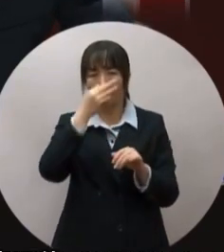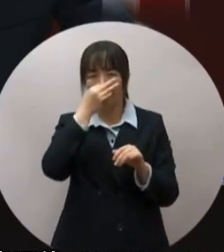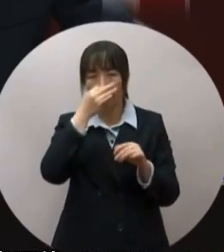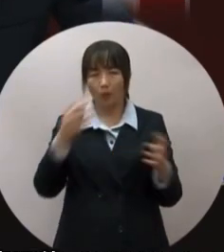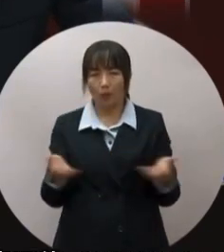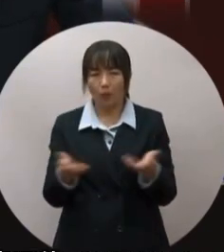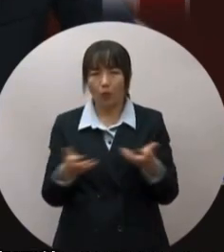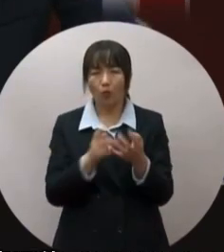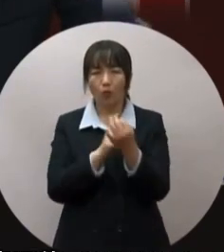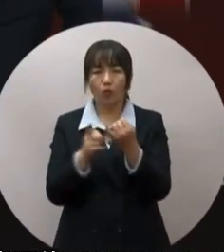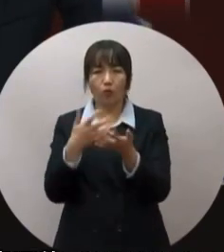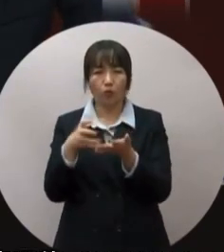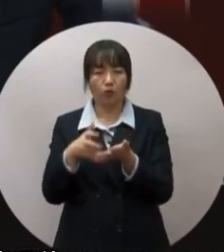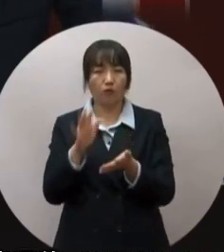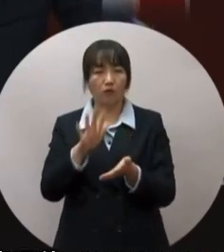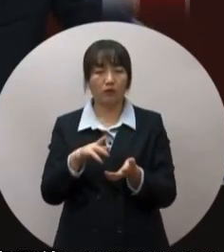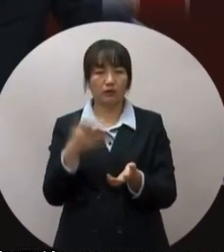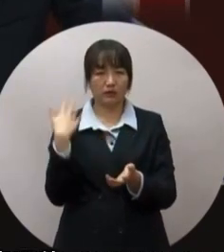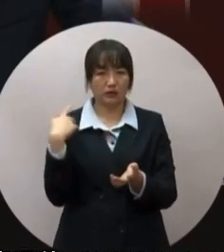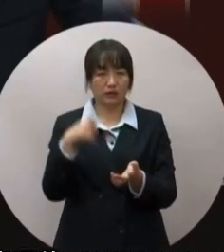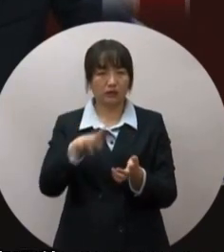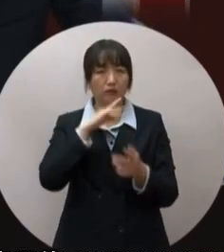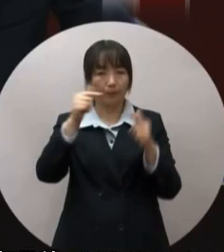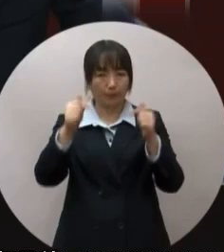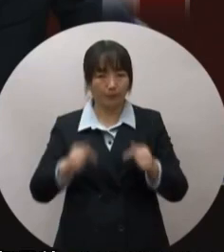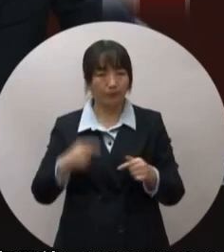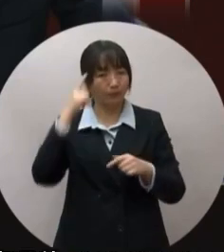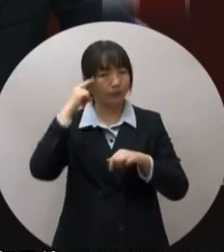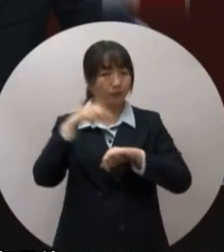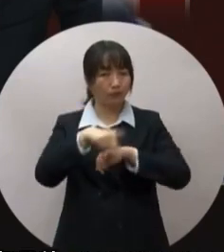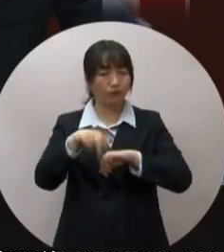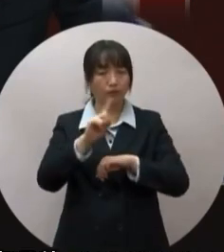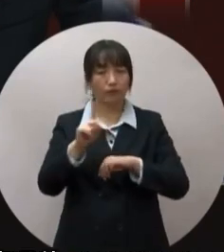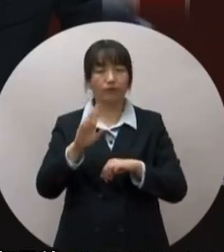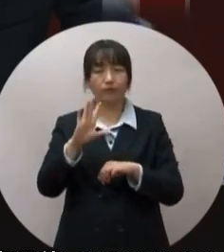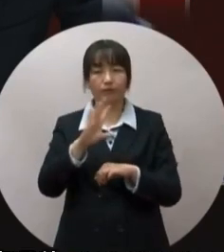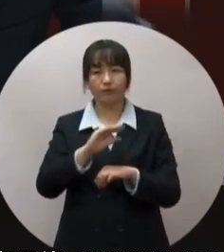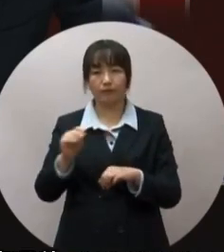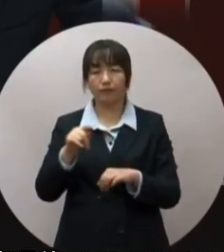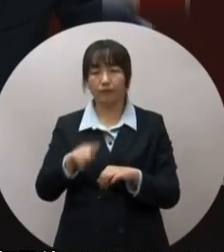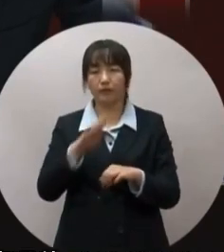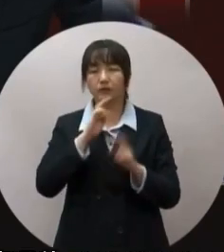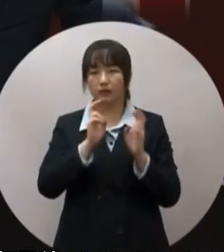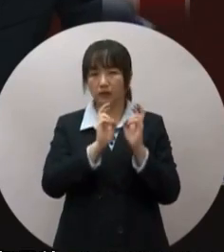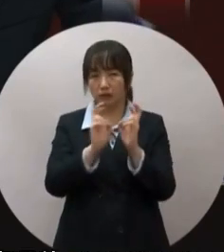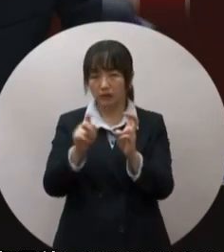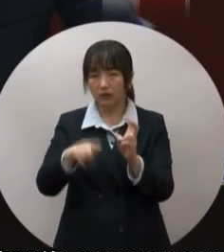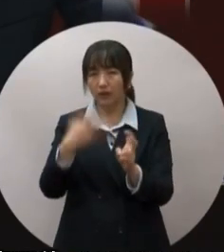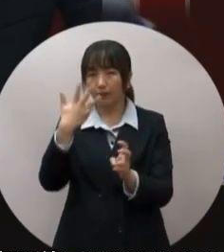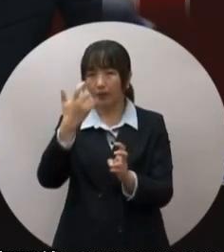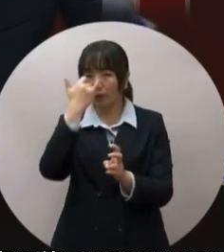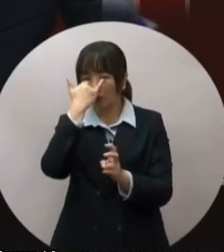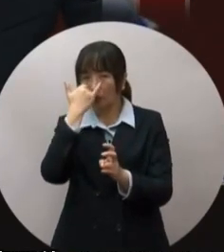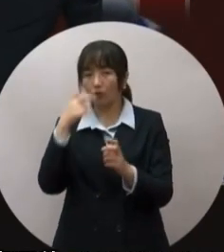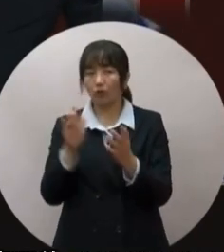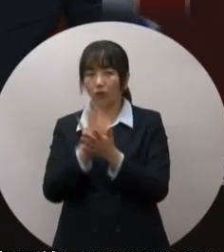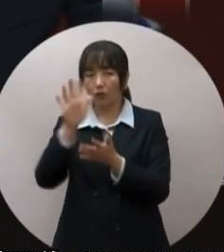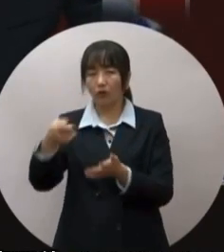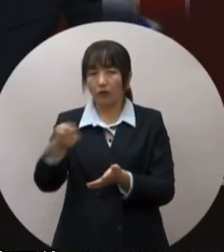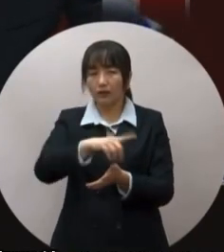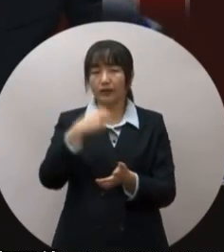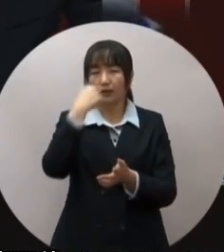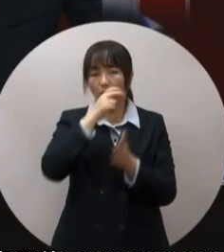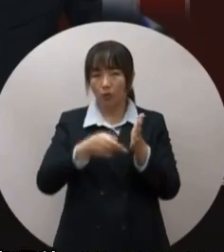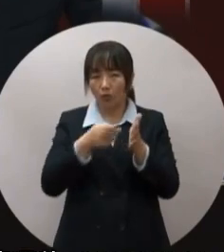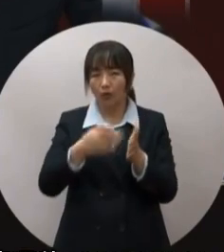的當時有一個版本最早的版本是說要把捷運到達巴督之後他要把原來台